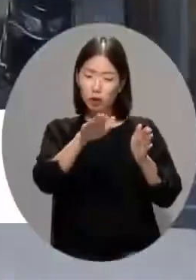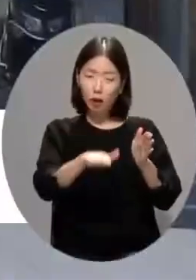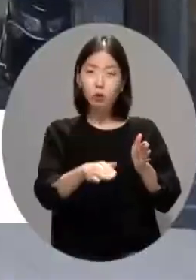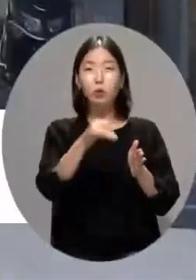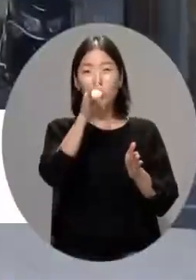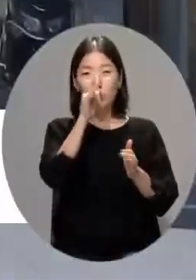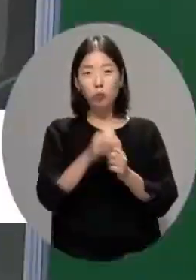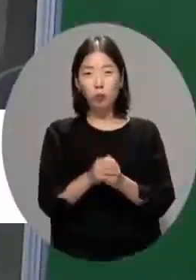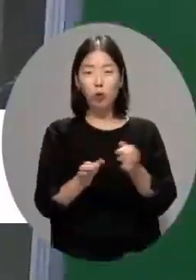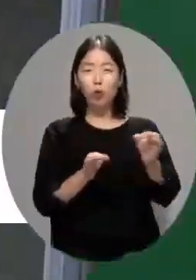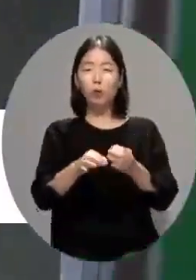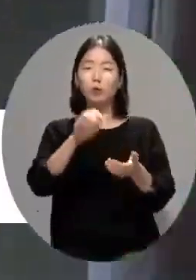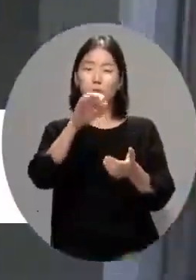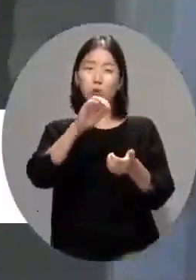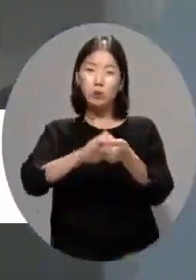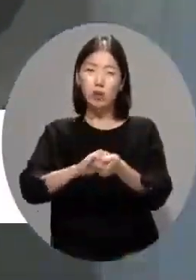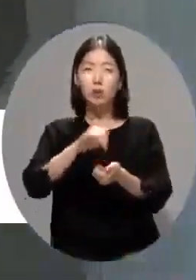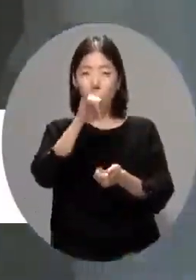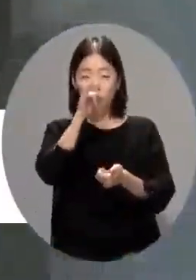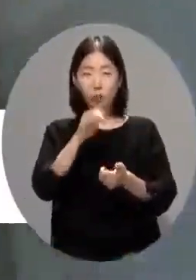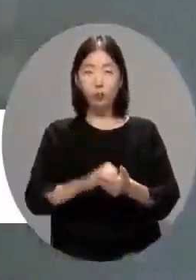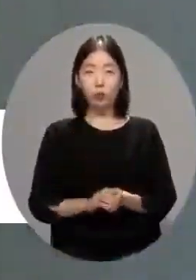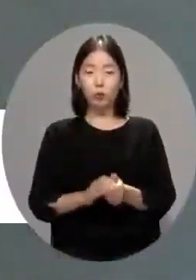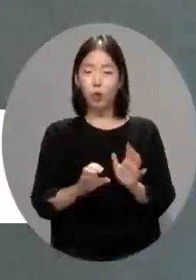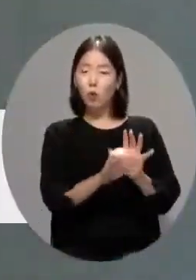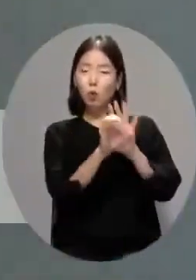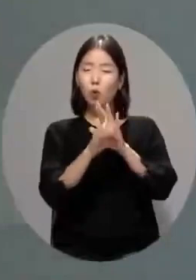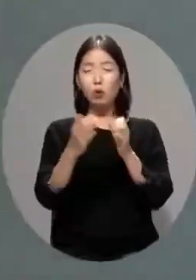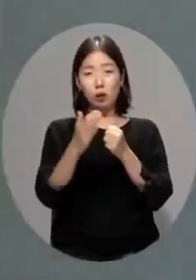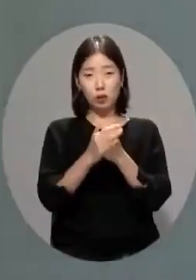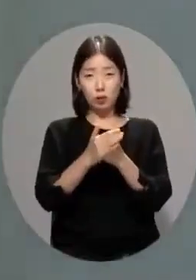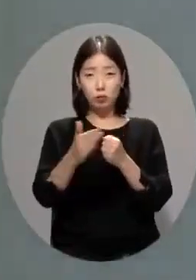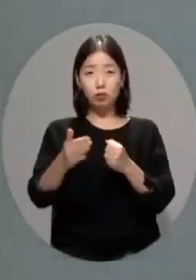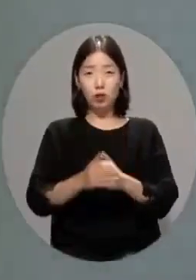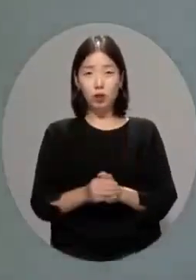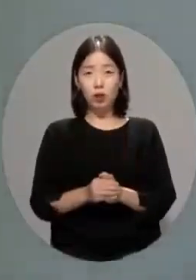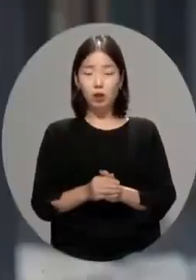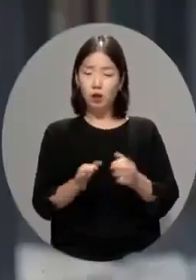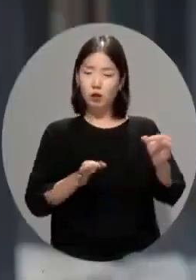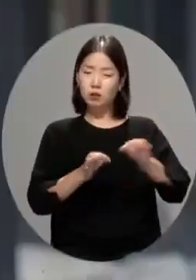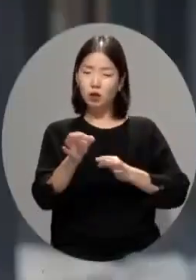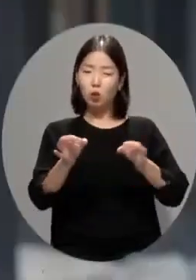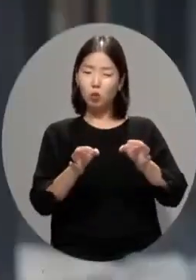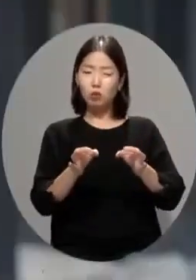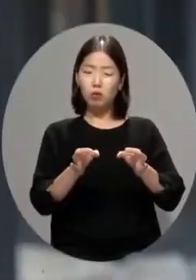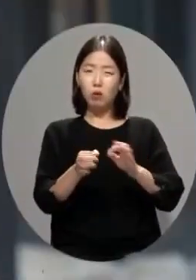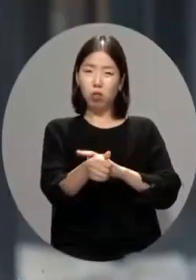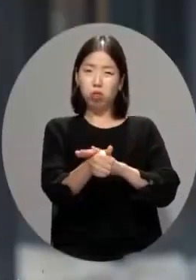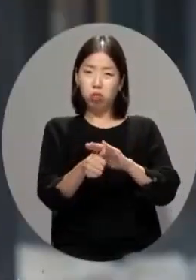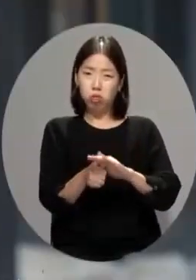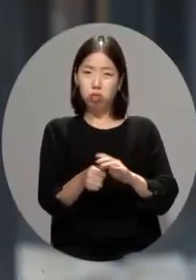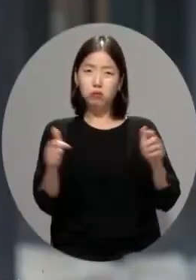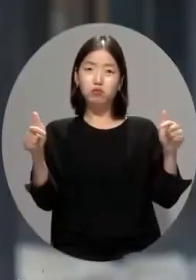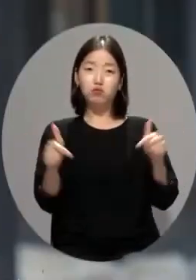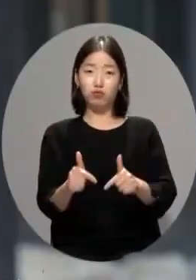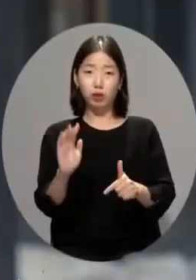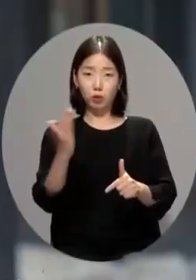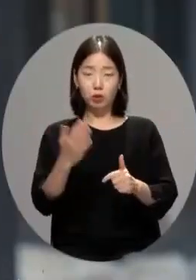규모, 업종 제한이 생긴 데다 코로나19까지 터지면서 상권이 크게 위축됐다는